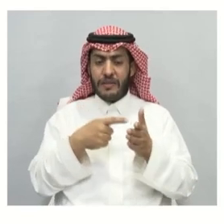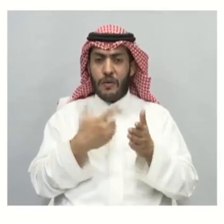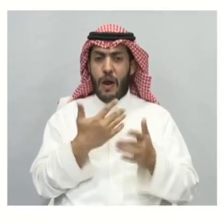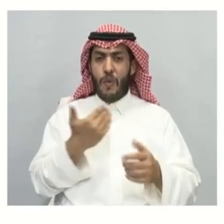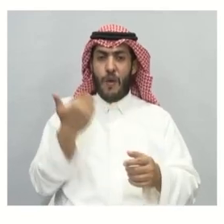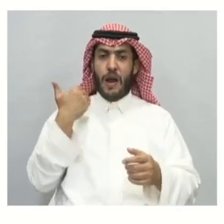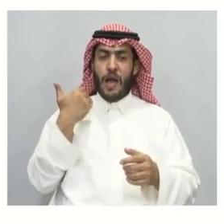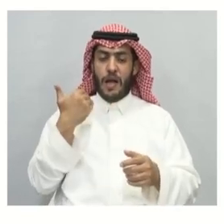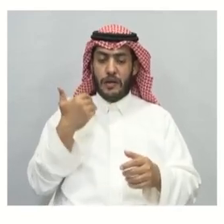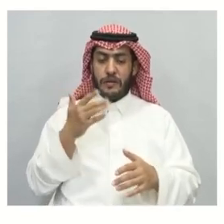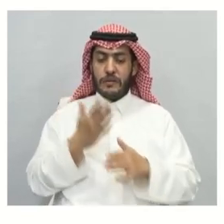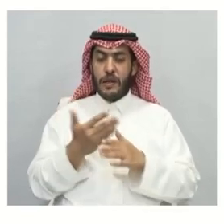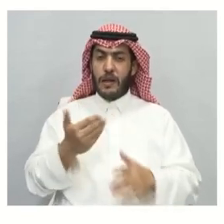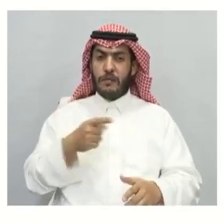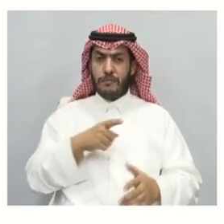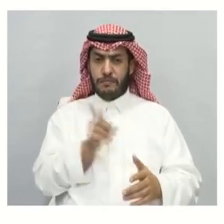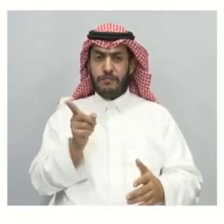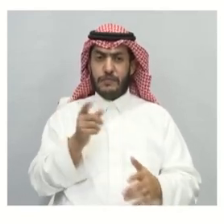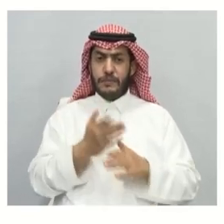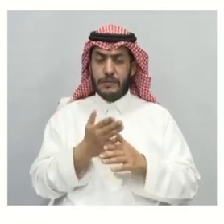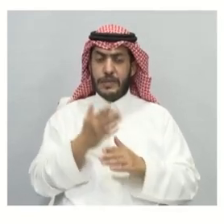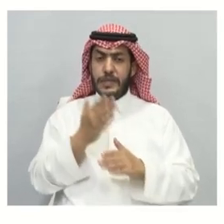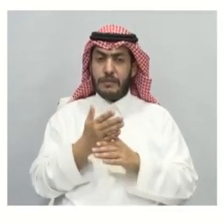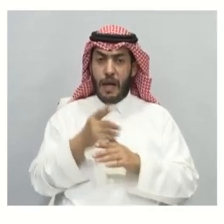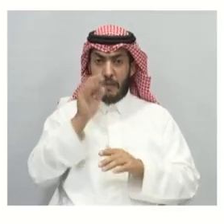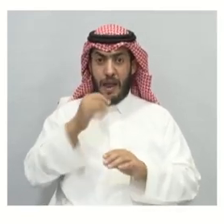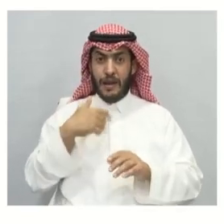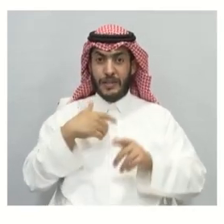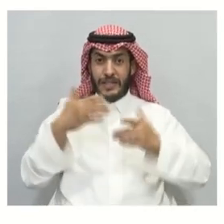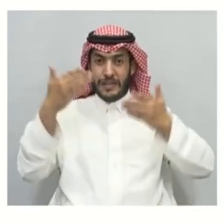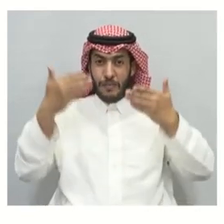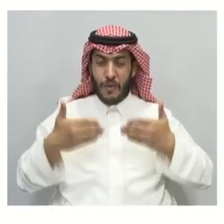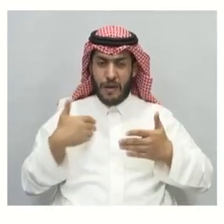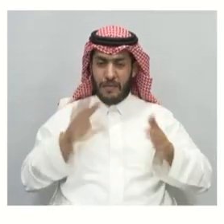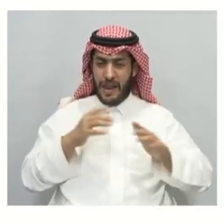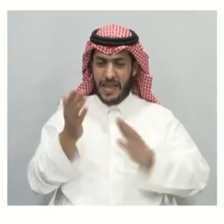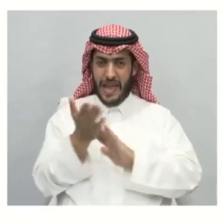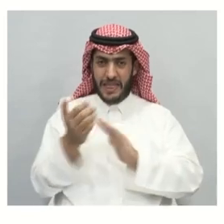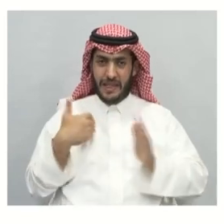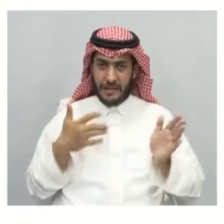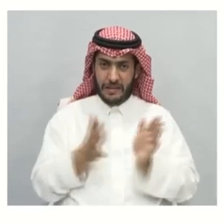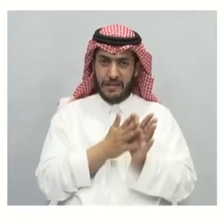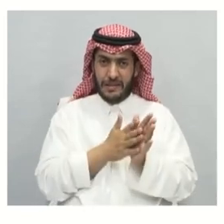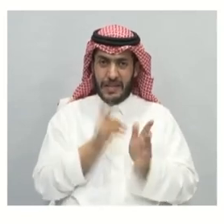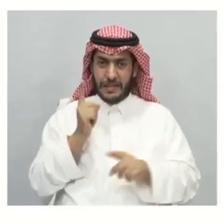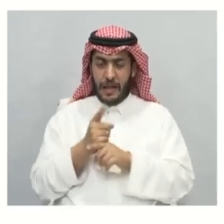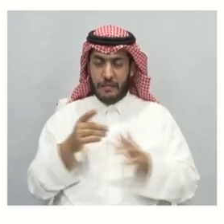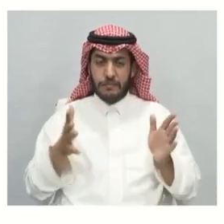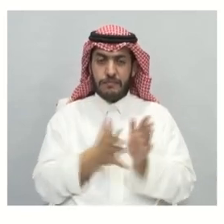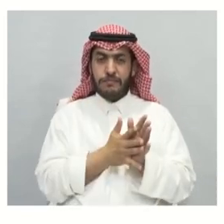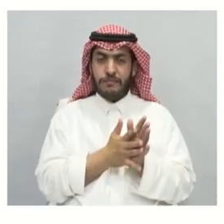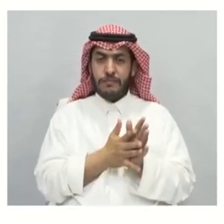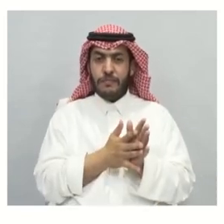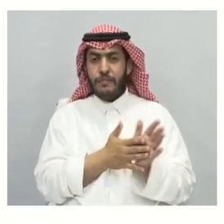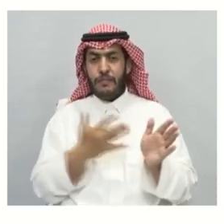الخلف ايش السبب اللي ارتدت من الخلف قبل شوي قلت لما يدي تضرب في السبوره ايش اللي يخليه ترتد اللي هي السبوره طيب هنا